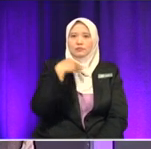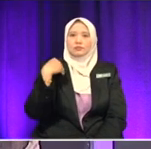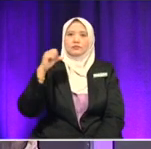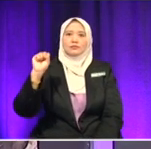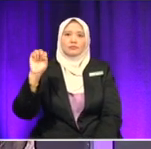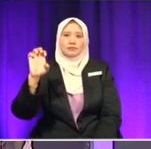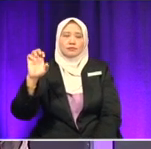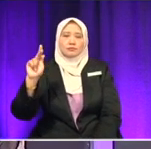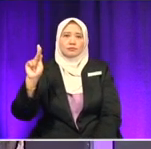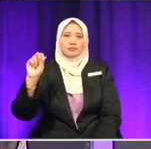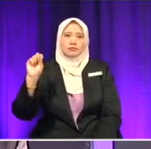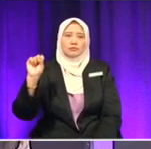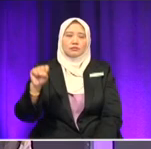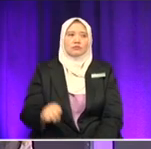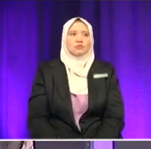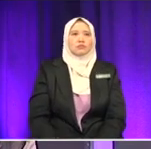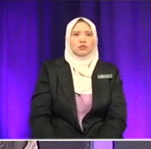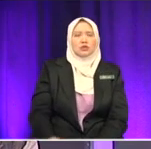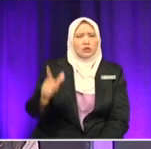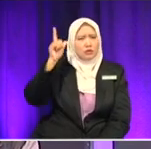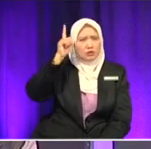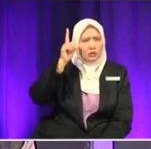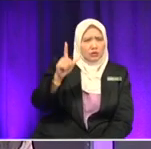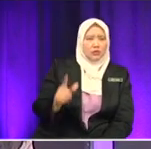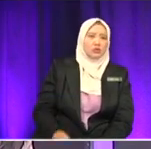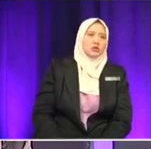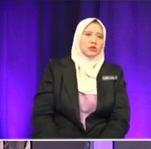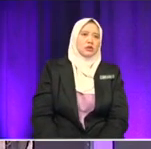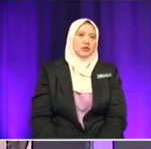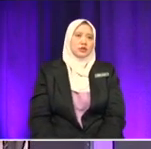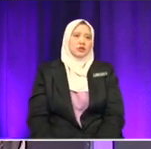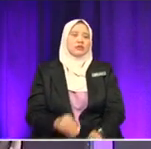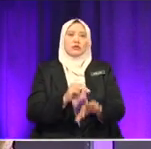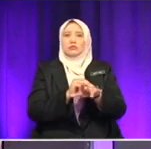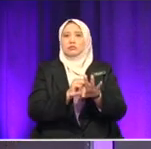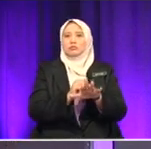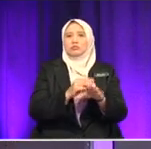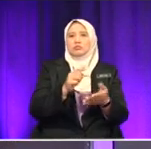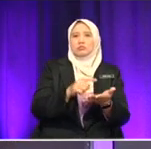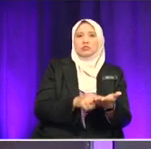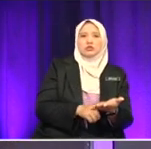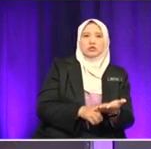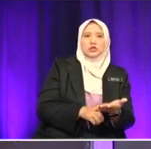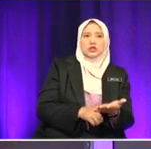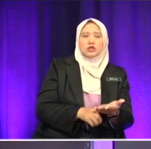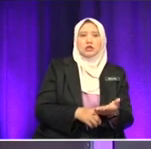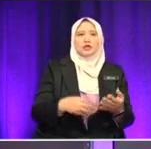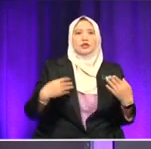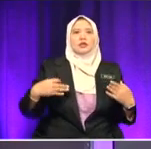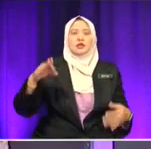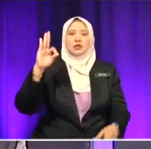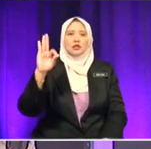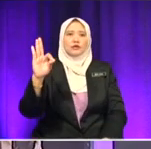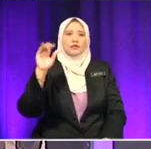Dan struktur yang kita dapat bezakan bakteria daripada mikroorganisma yang lain adalah keadaan flagellum. Orang pilih